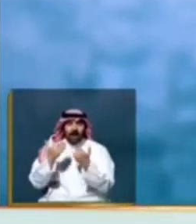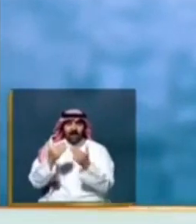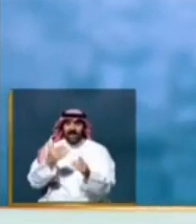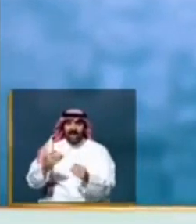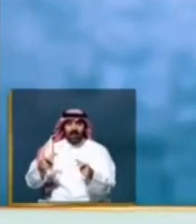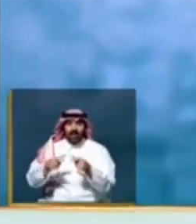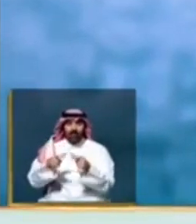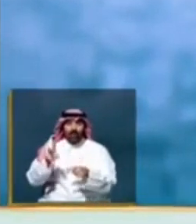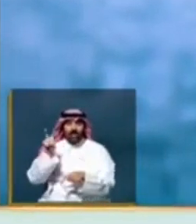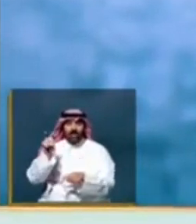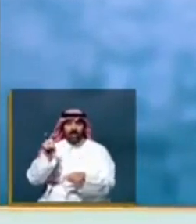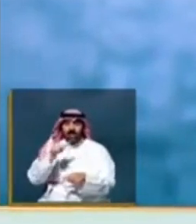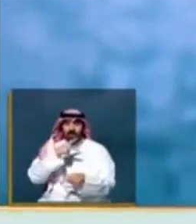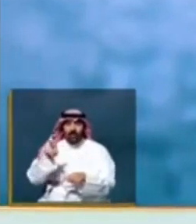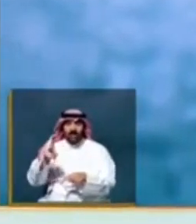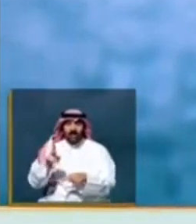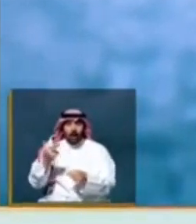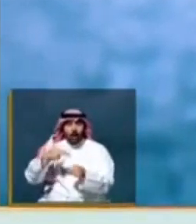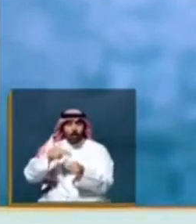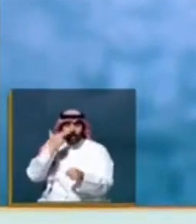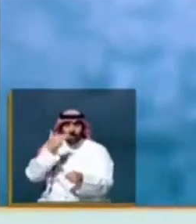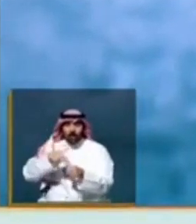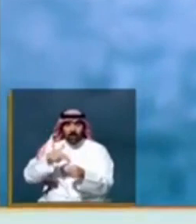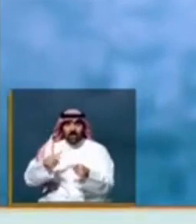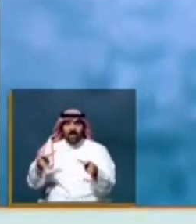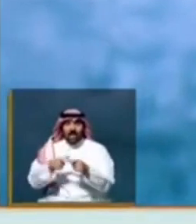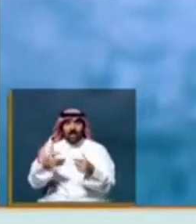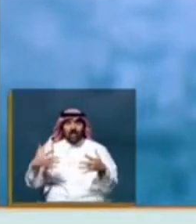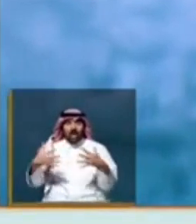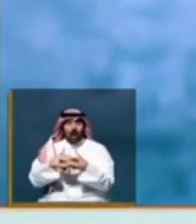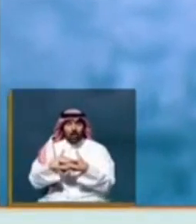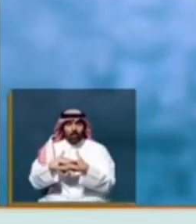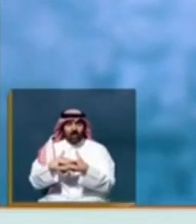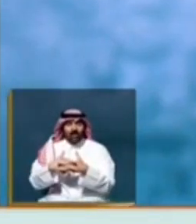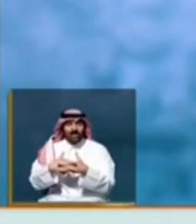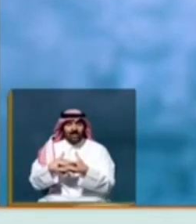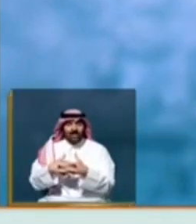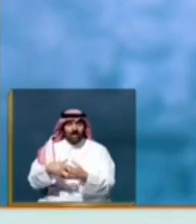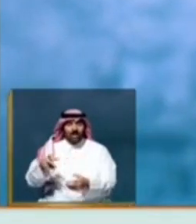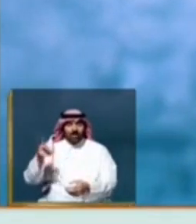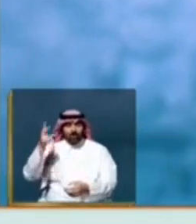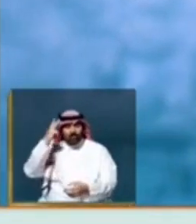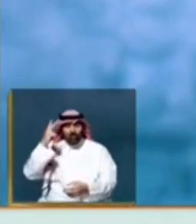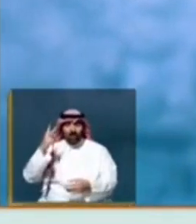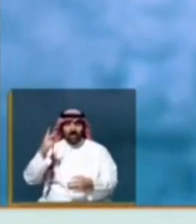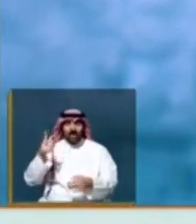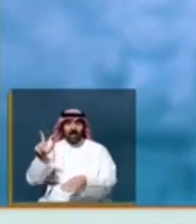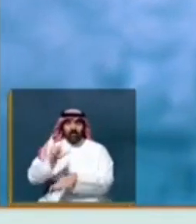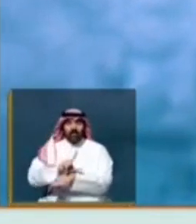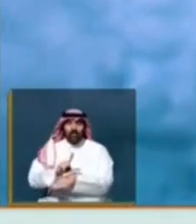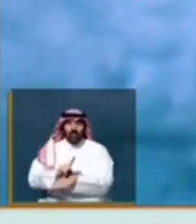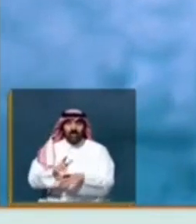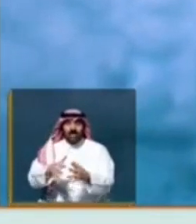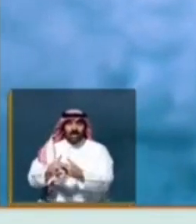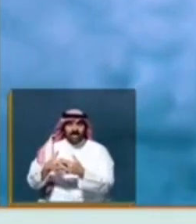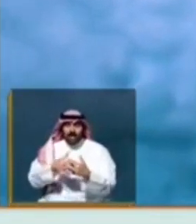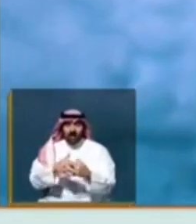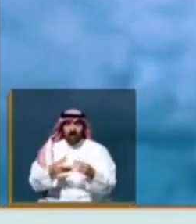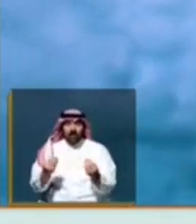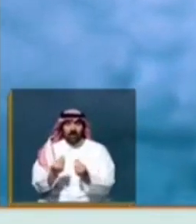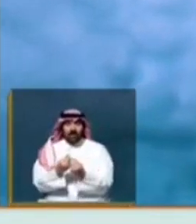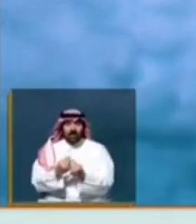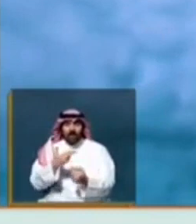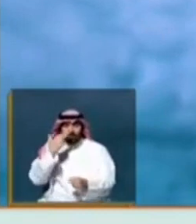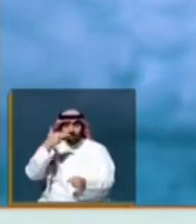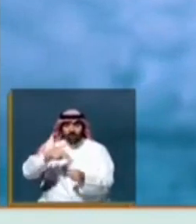بعد هذه الأزمة وهذا الاتصال تعاون بين الولايات المتحدة ومجموعة أوبك في